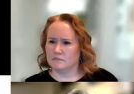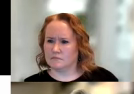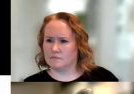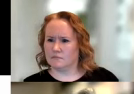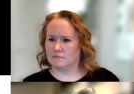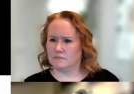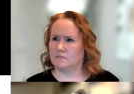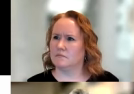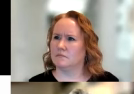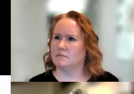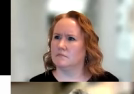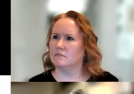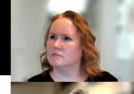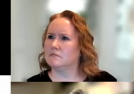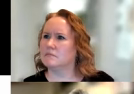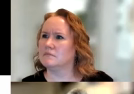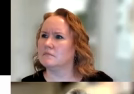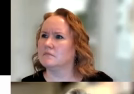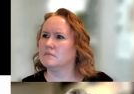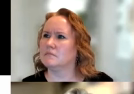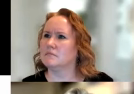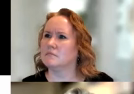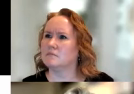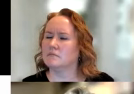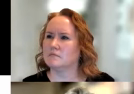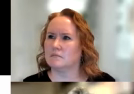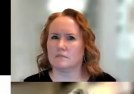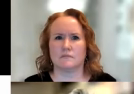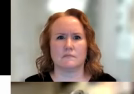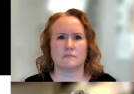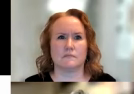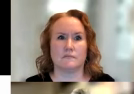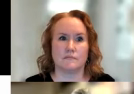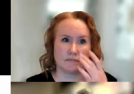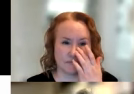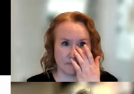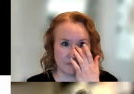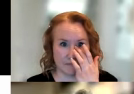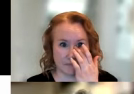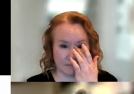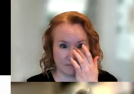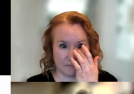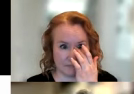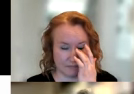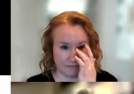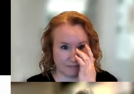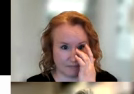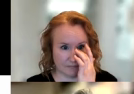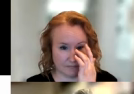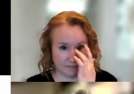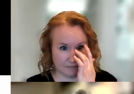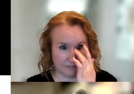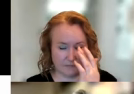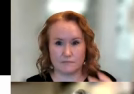I denne handlingsplanen så det oppgitt ca. 100 referanser til ulike dokumenter av politisk og faglig karakter,